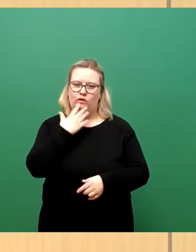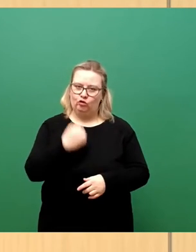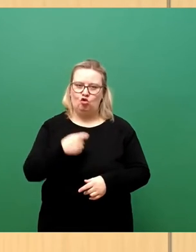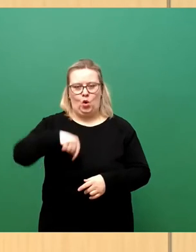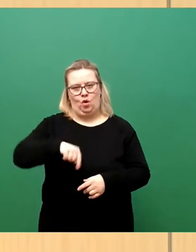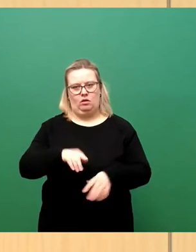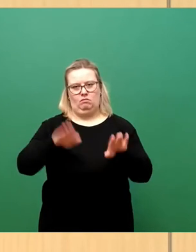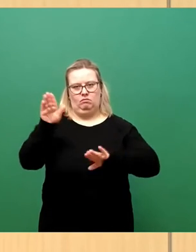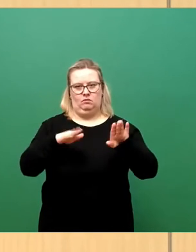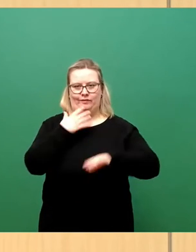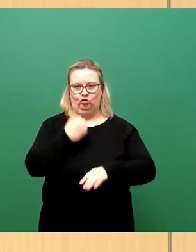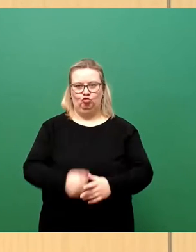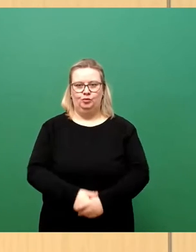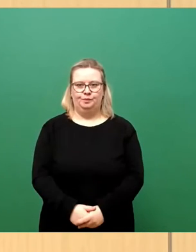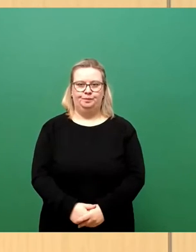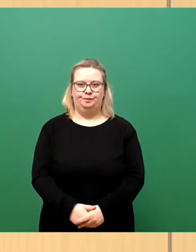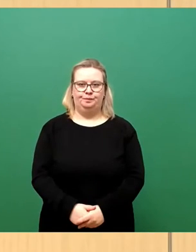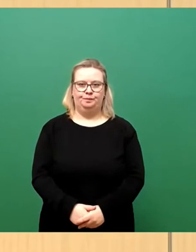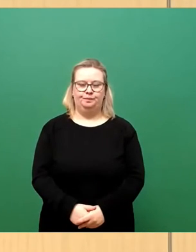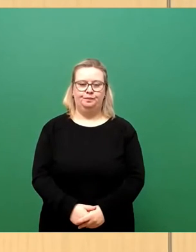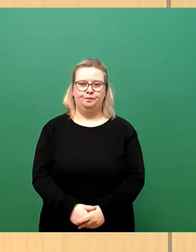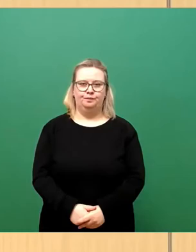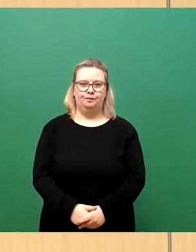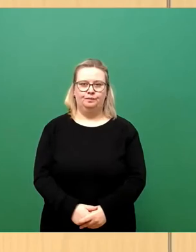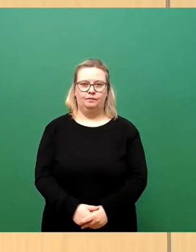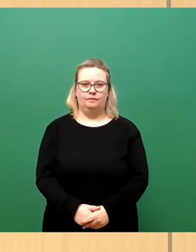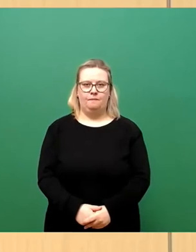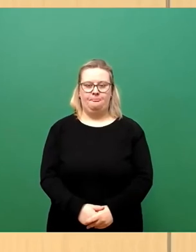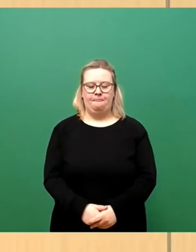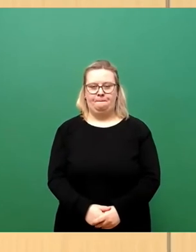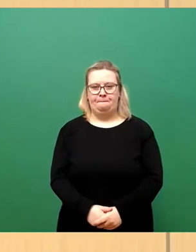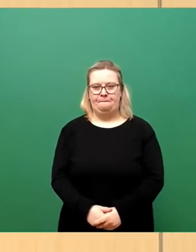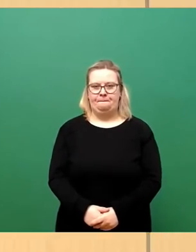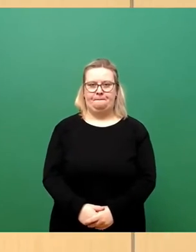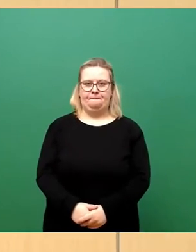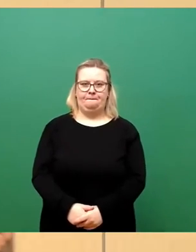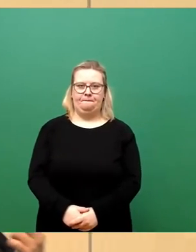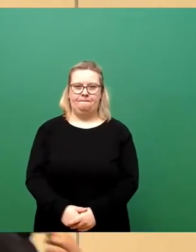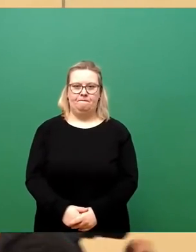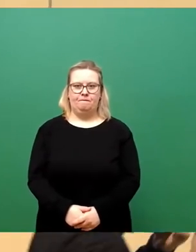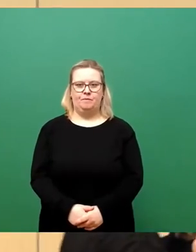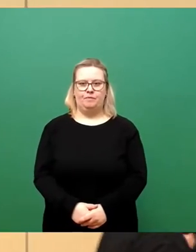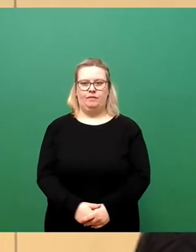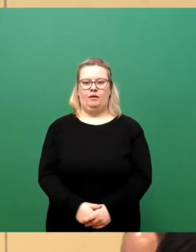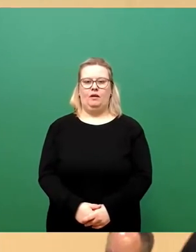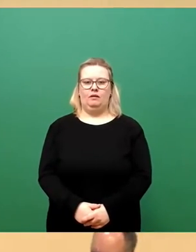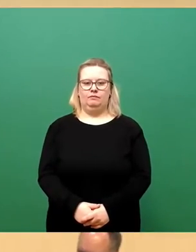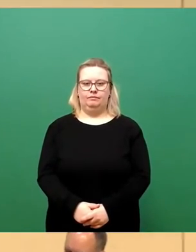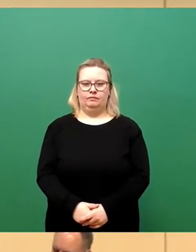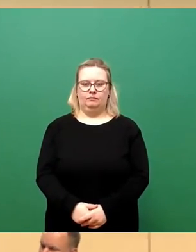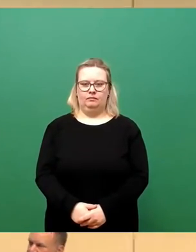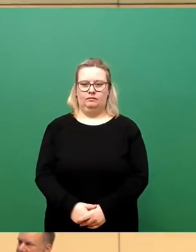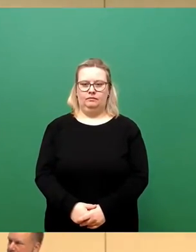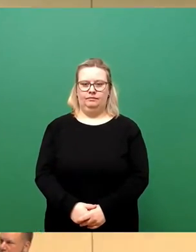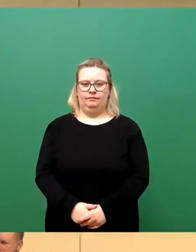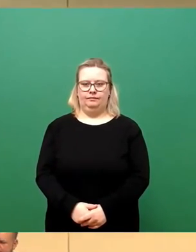mit großer Mehrheit beschließen könnten. dazu und zum Abschluss der Fraktionsrunde für